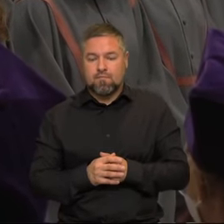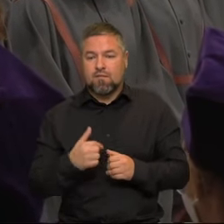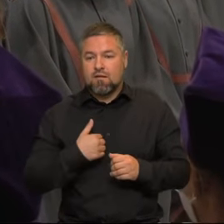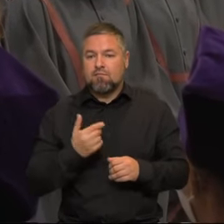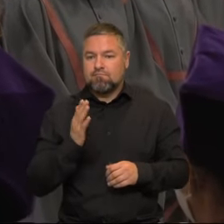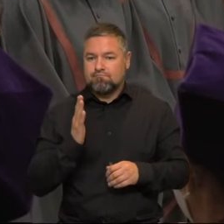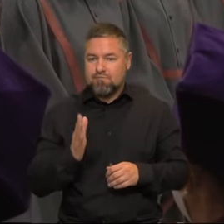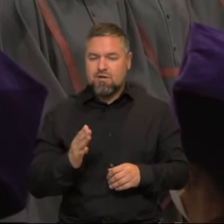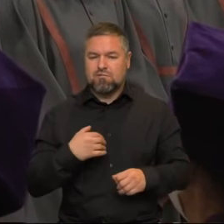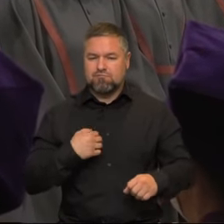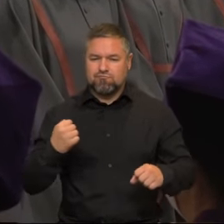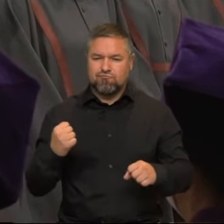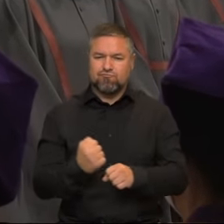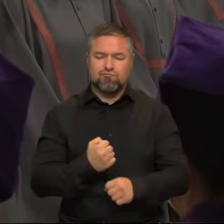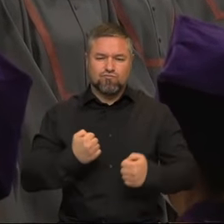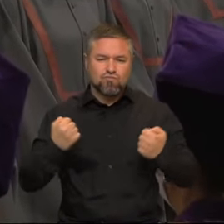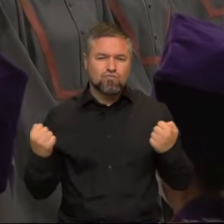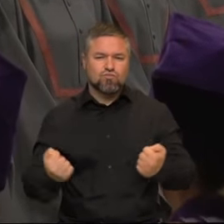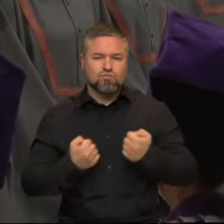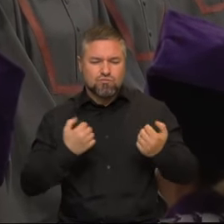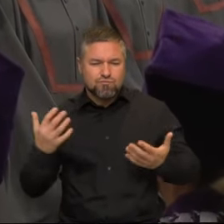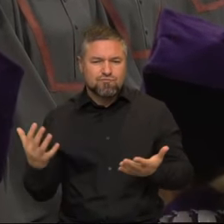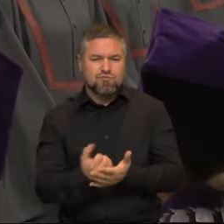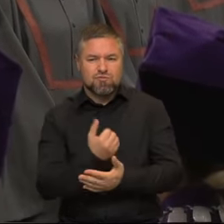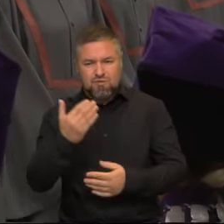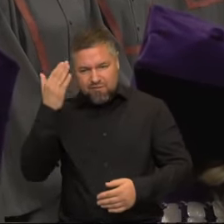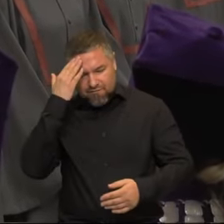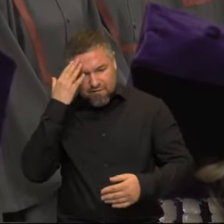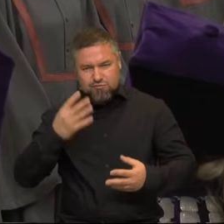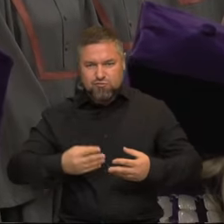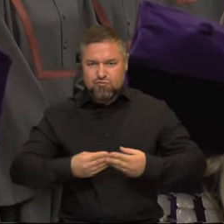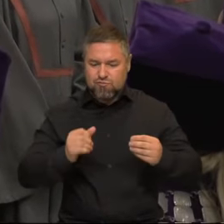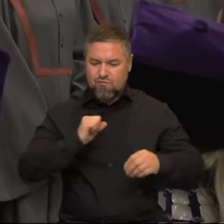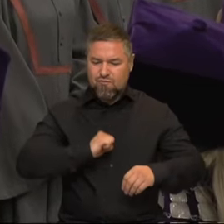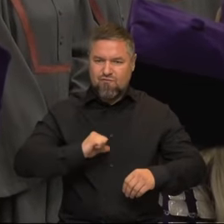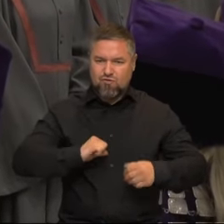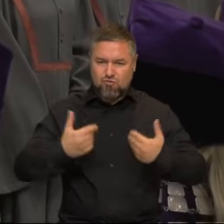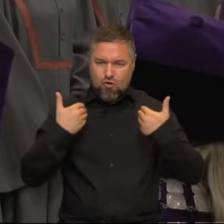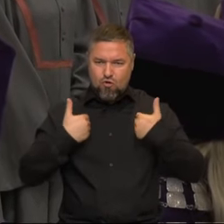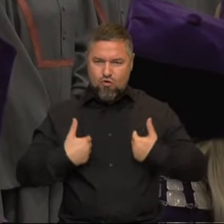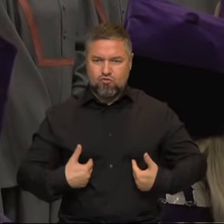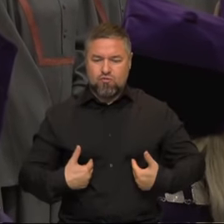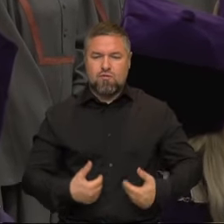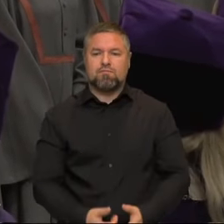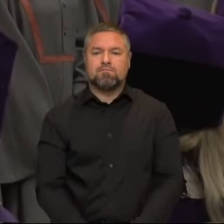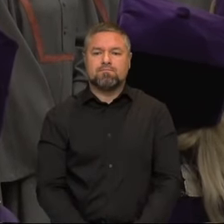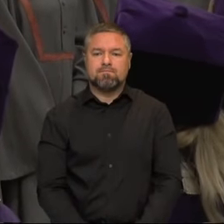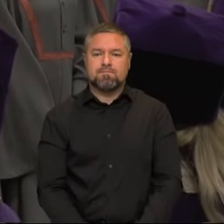że będę wytrwale dążyć do zdobywania wiedzy i rozwoju własnej osobowości.